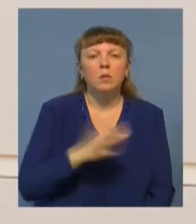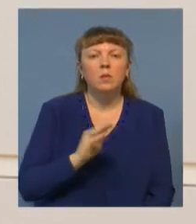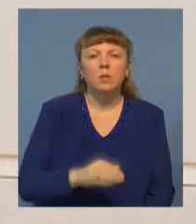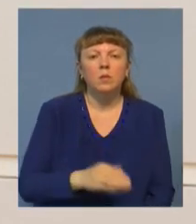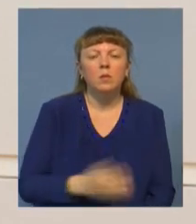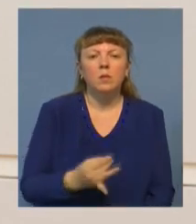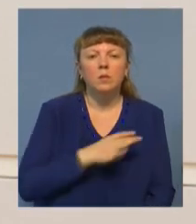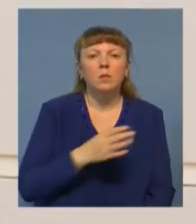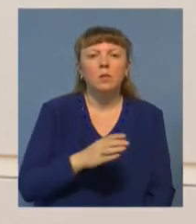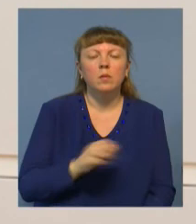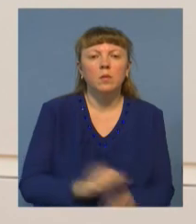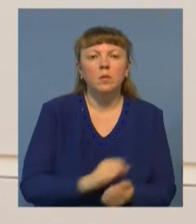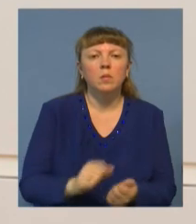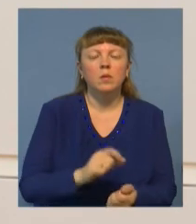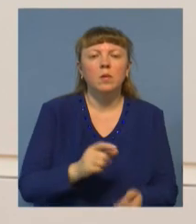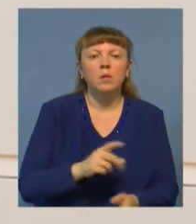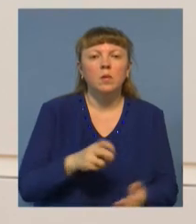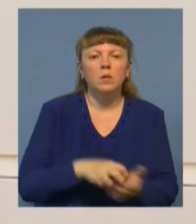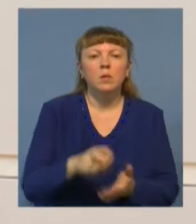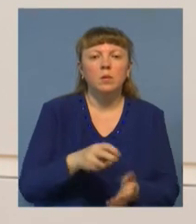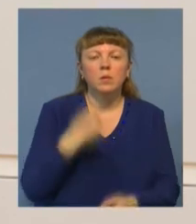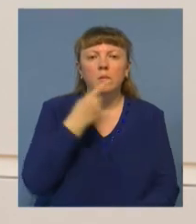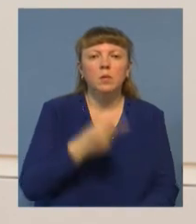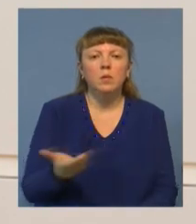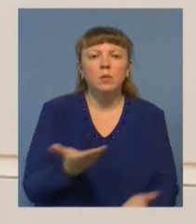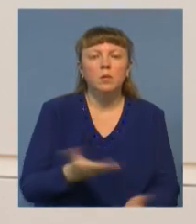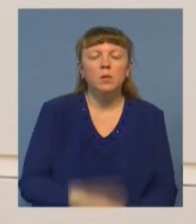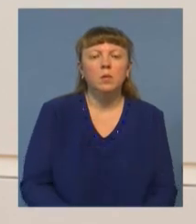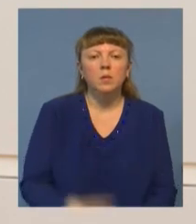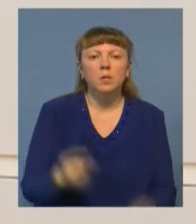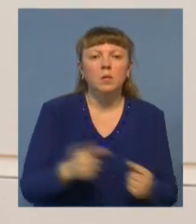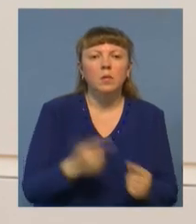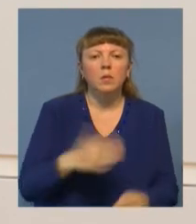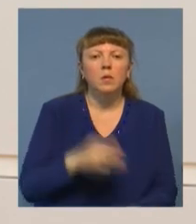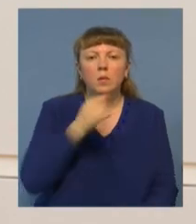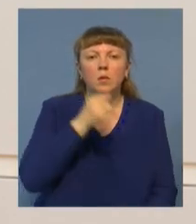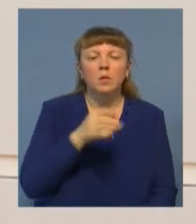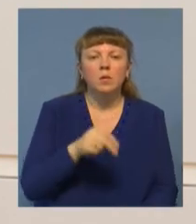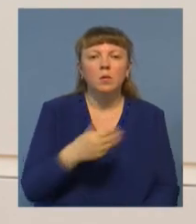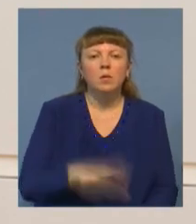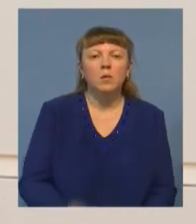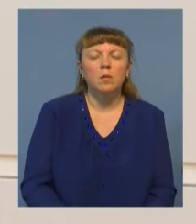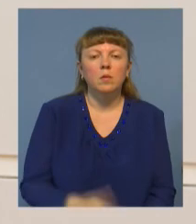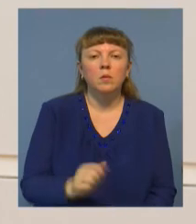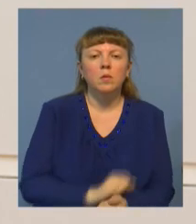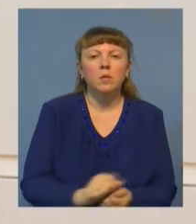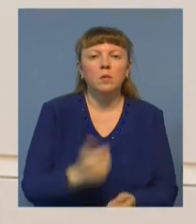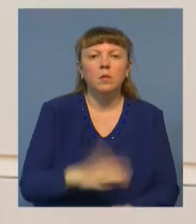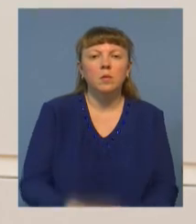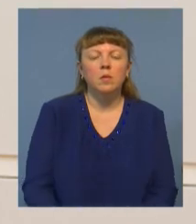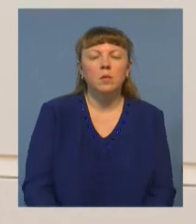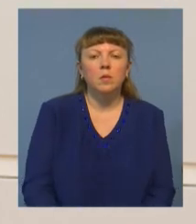факта, документы, письма, справки из различных органов, которые подтверждают невозможность получения данных документов,